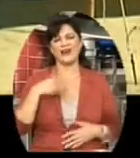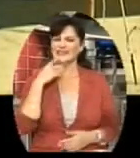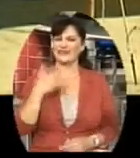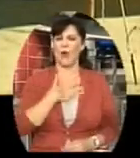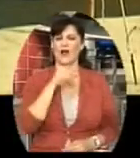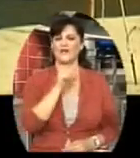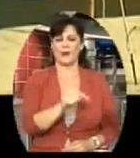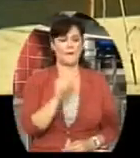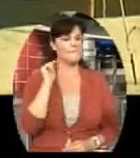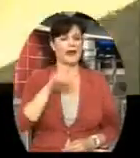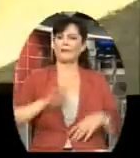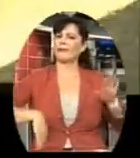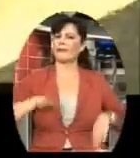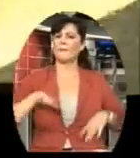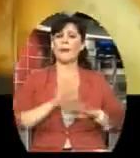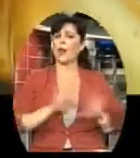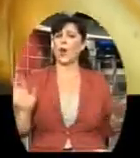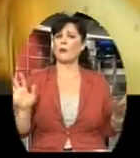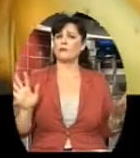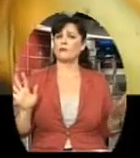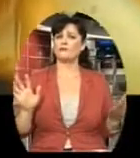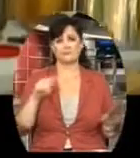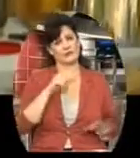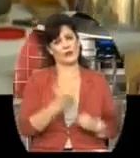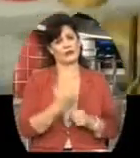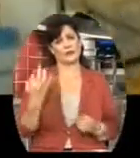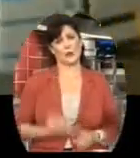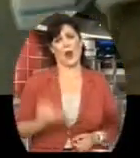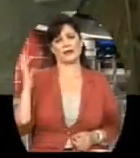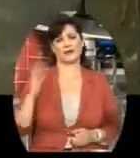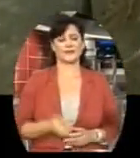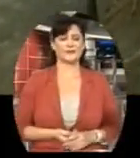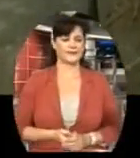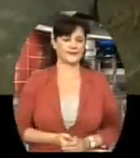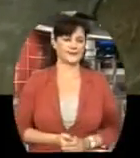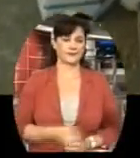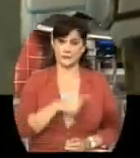כשהם מגיעים בלי כלום בידיים ריקות לקמפינג, זה עובד נפלא. סוכר מלחם?